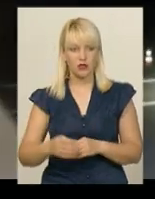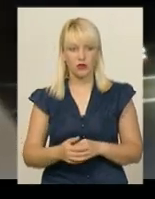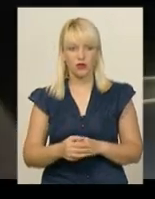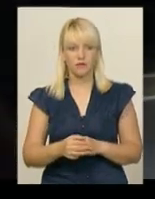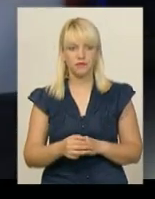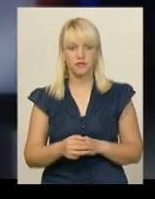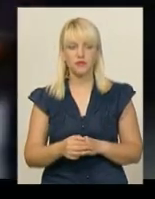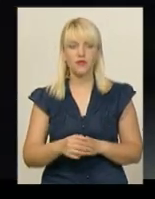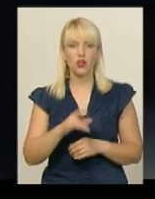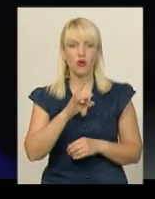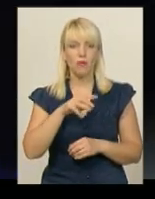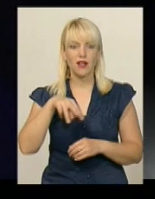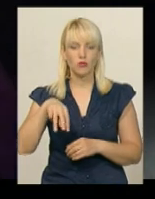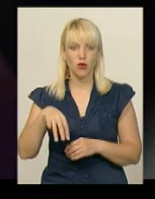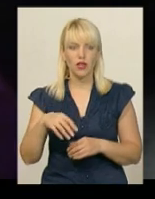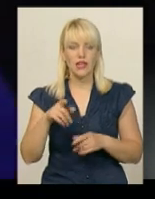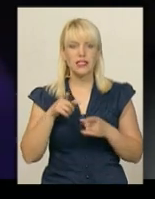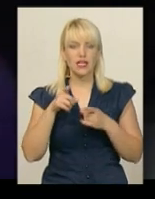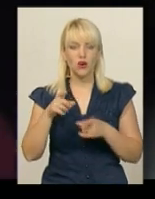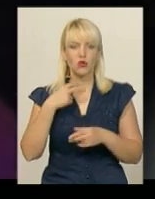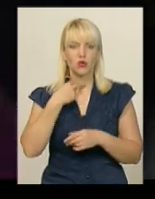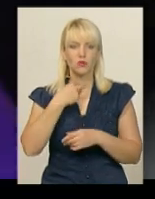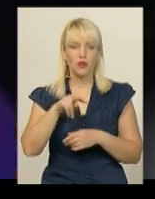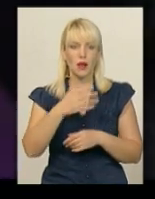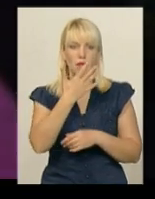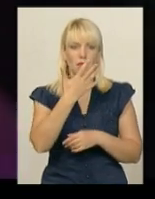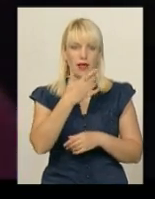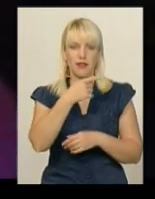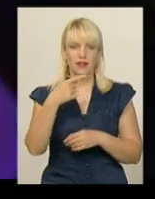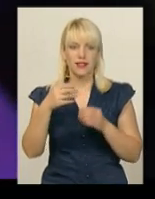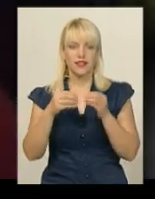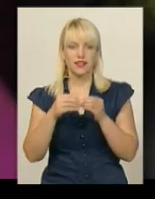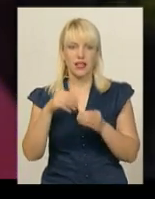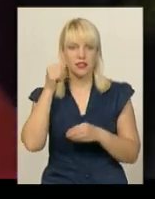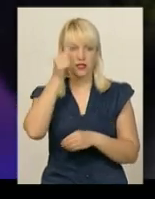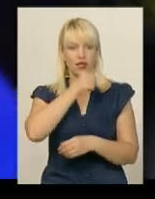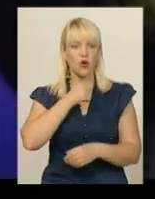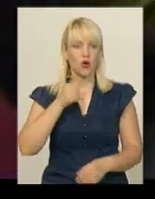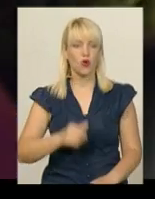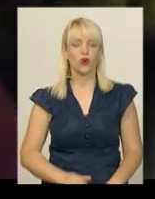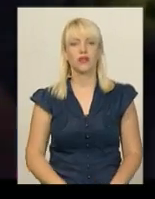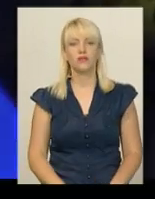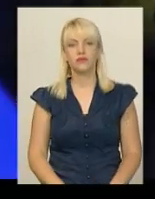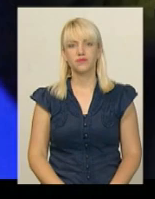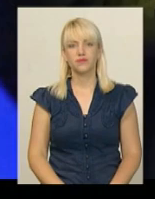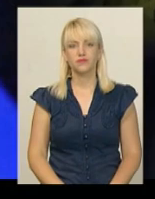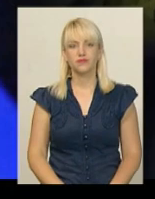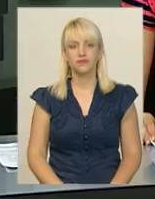кодексу України. Роману Миколаєву загрожує позбавлення волі від 5 до 10 років. Надія Драганчук, Іван Мовчан, новини Поділля